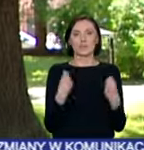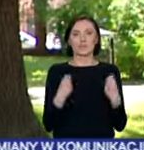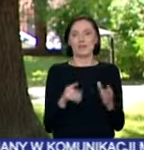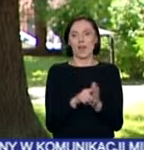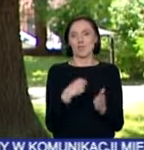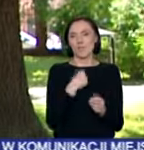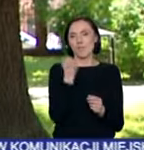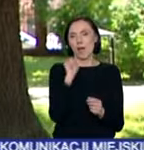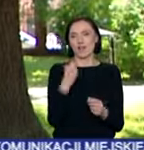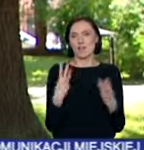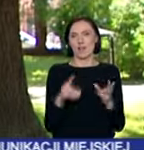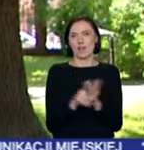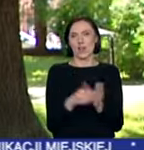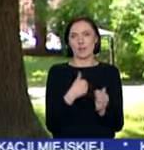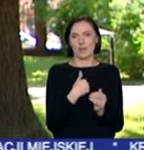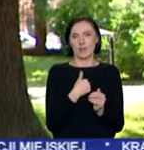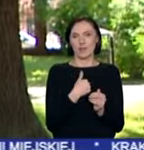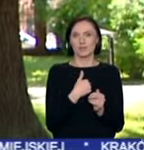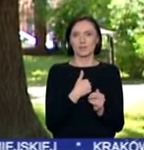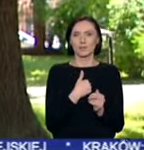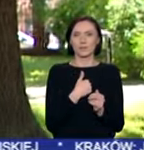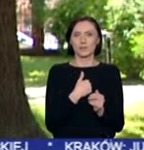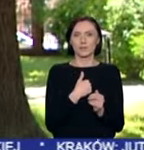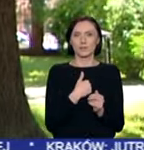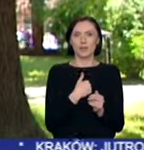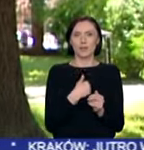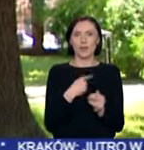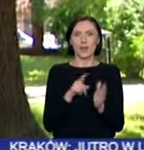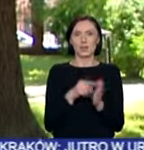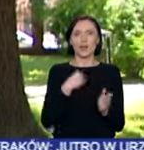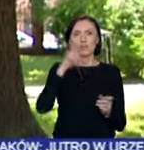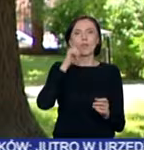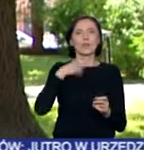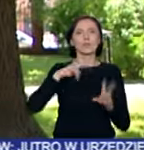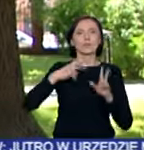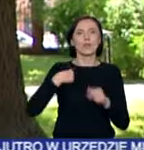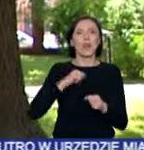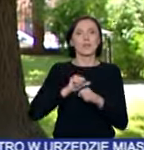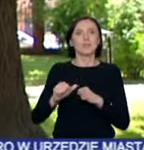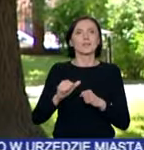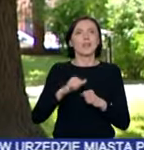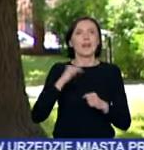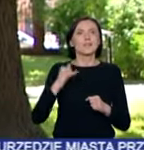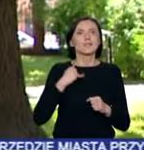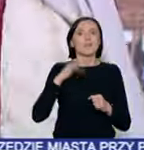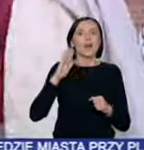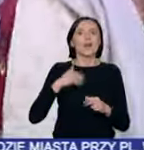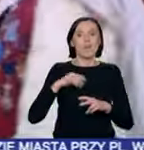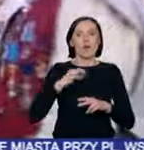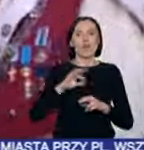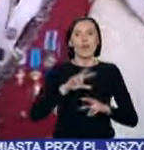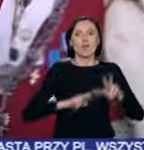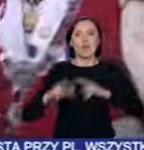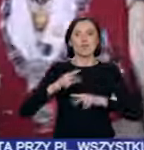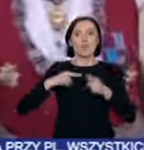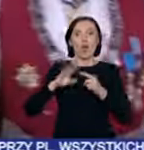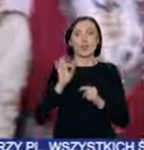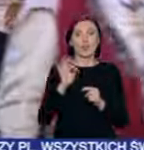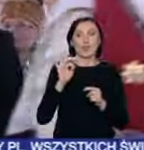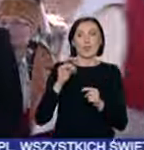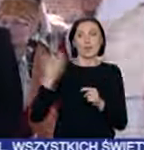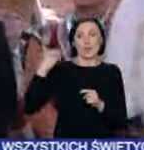ważne dla mnie, jako człowieka, który wywodzi się z patriotycznych rodzin. Od swojego